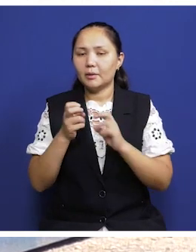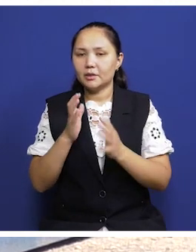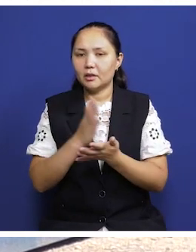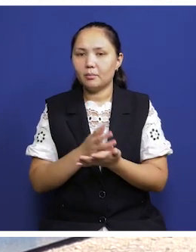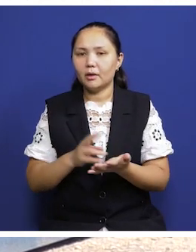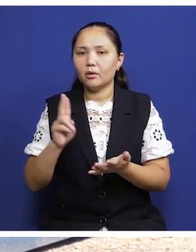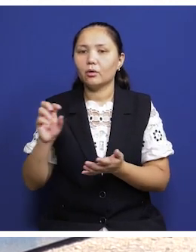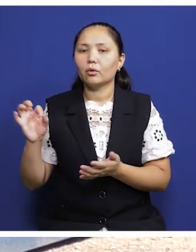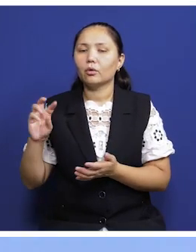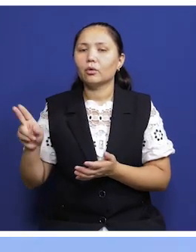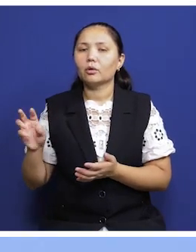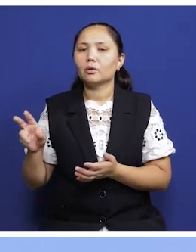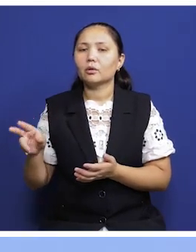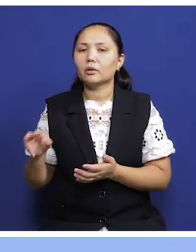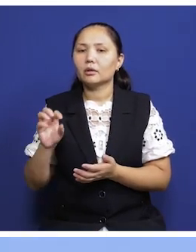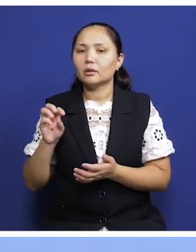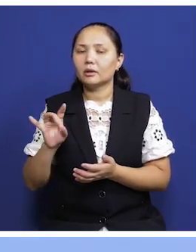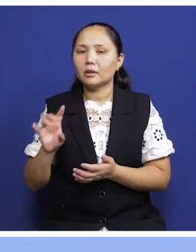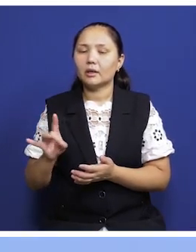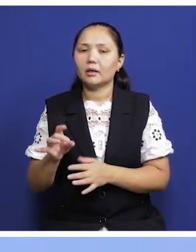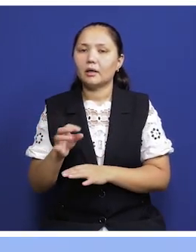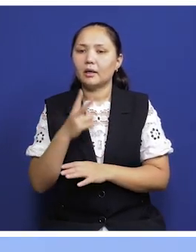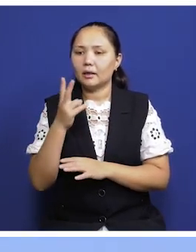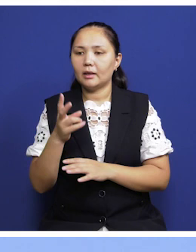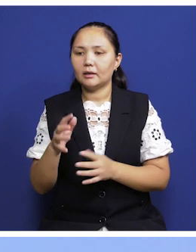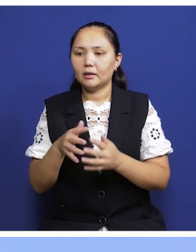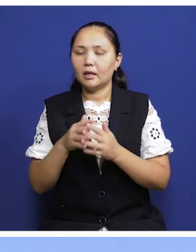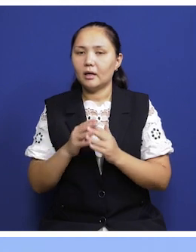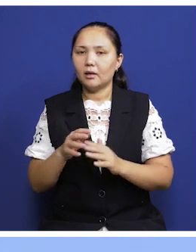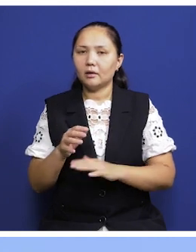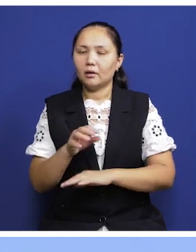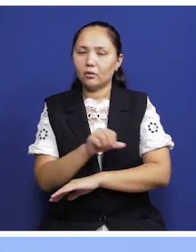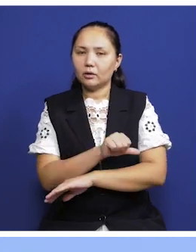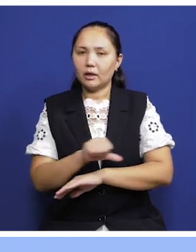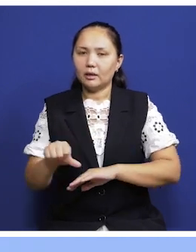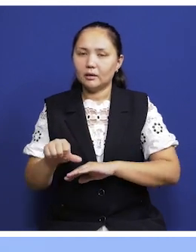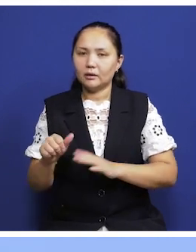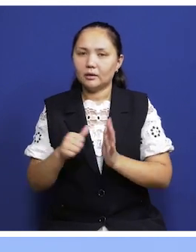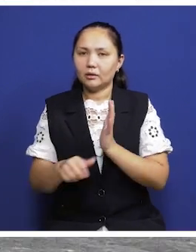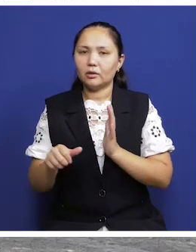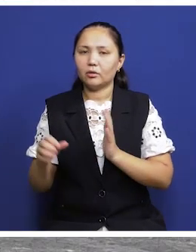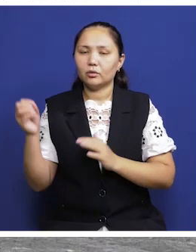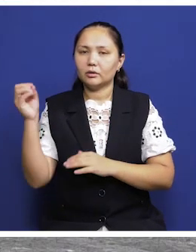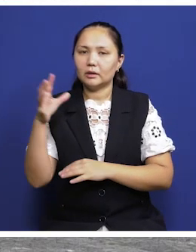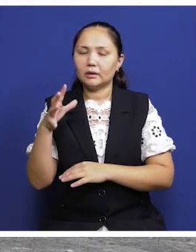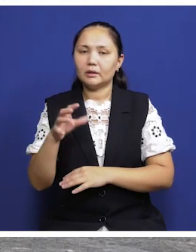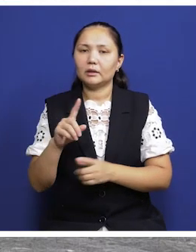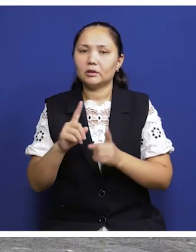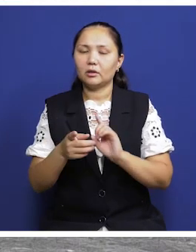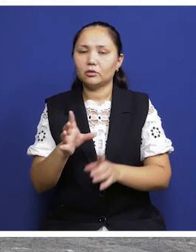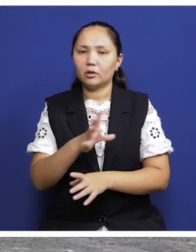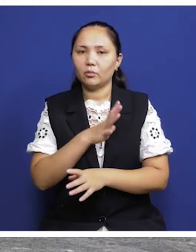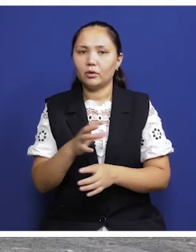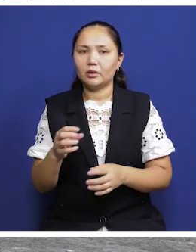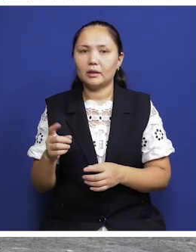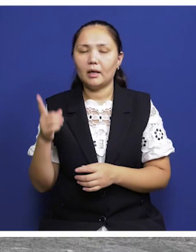Көктүрек ауылдық округіне қарасты Кеңестөбе елді мекенінен 6 көшеге 8100 метр электр желісі жаңармақ.